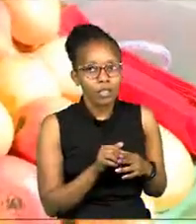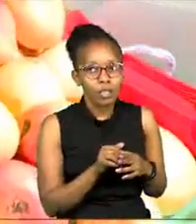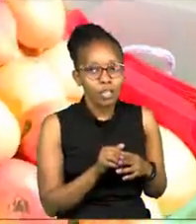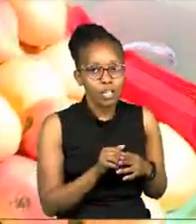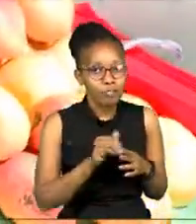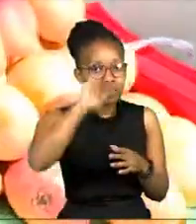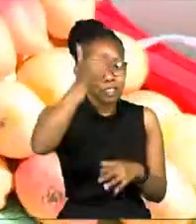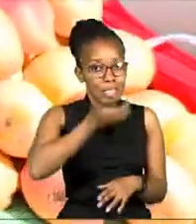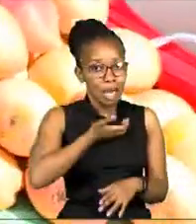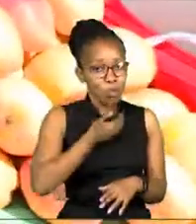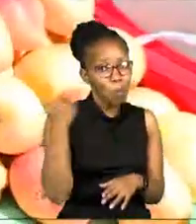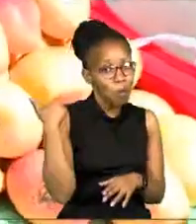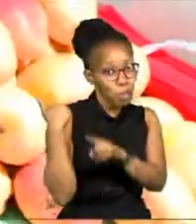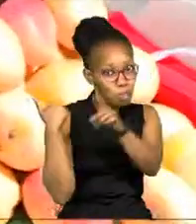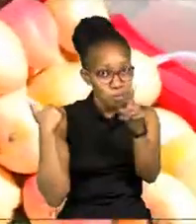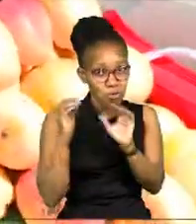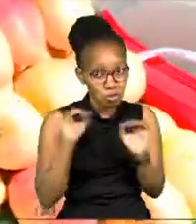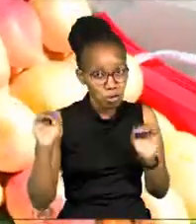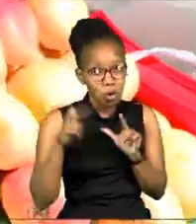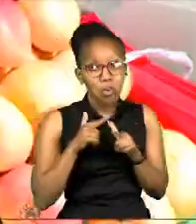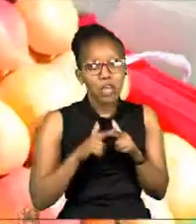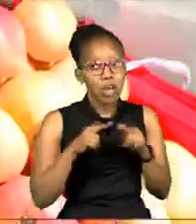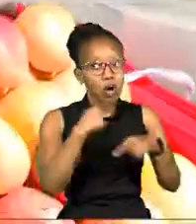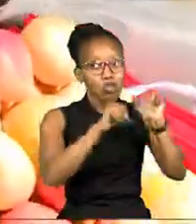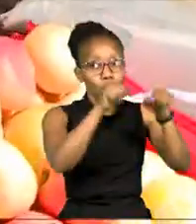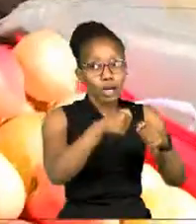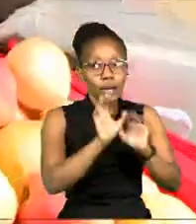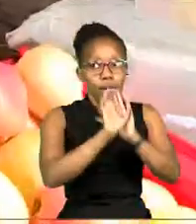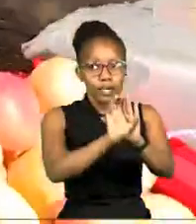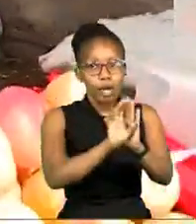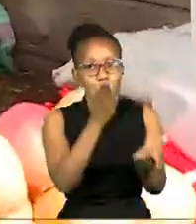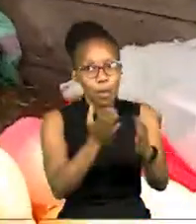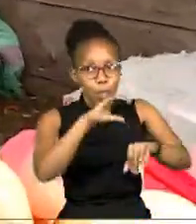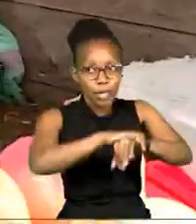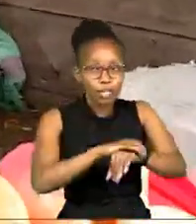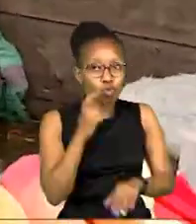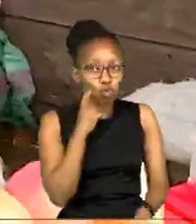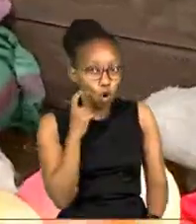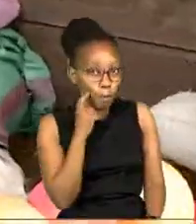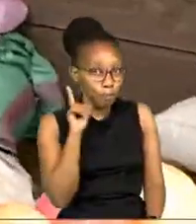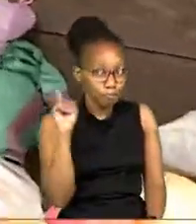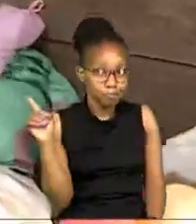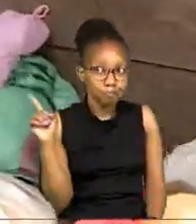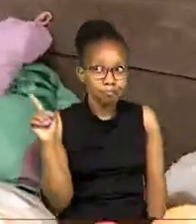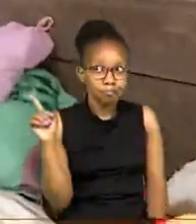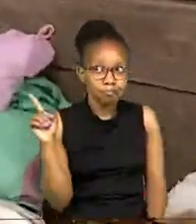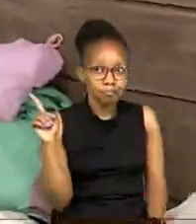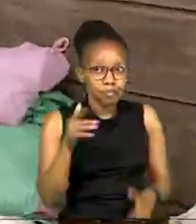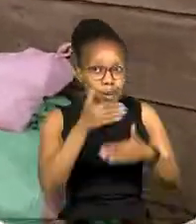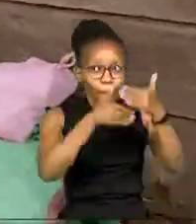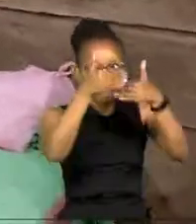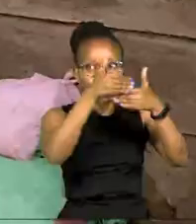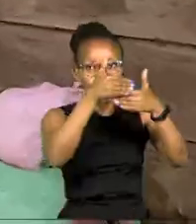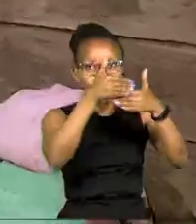council unaweza endelea vizuri. Tuseme for example umepata ka kipanda kama hali kama hapa hivi. Umejenga ile ya